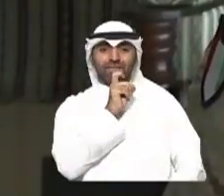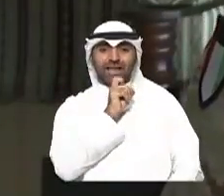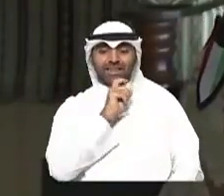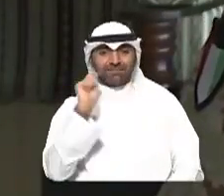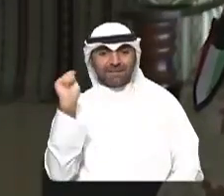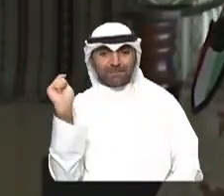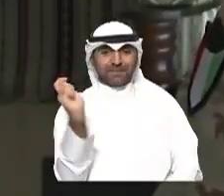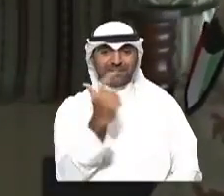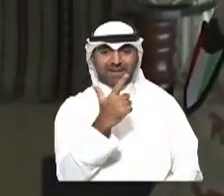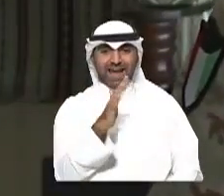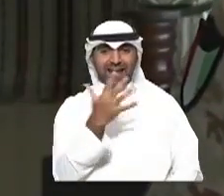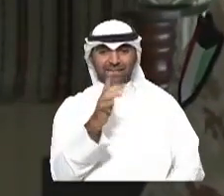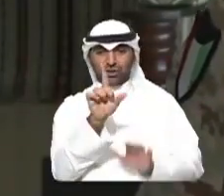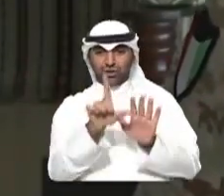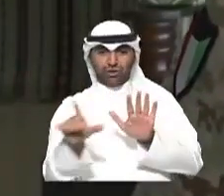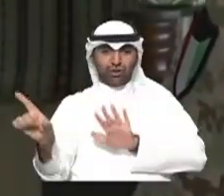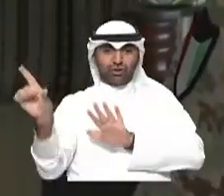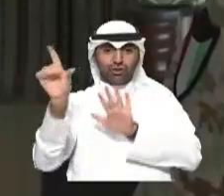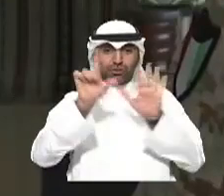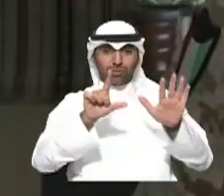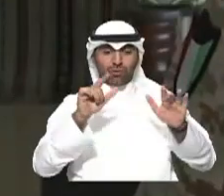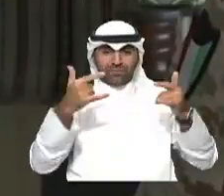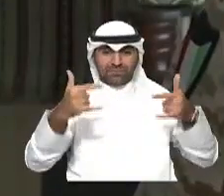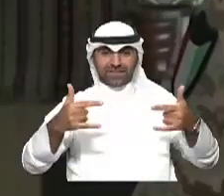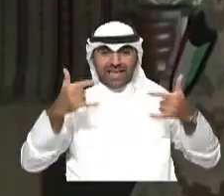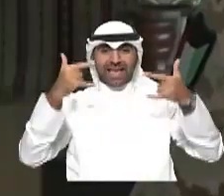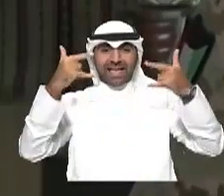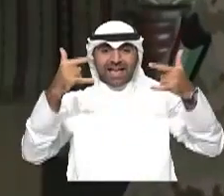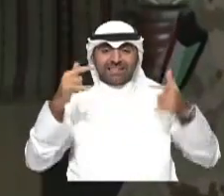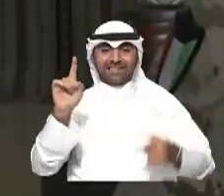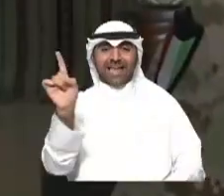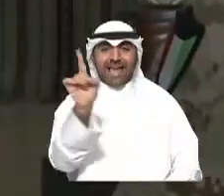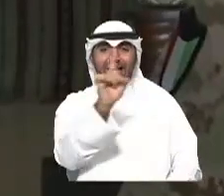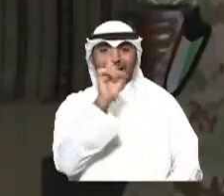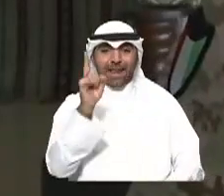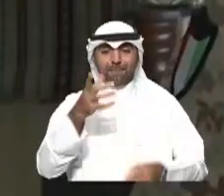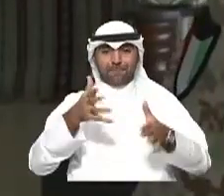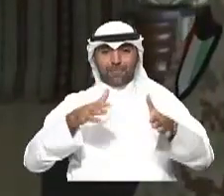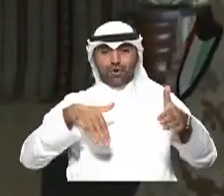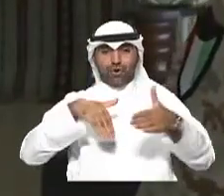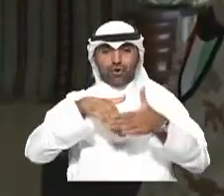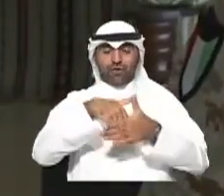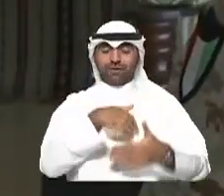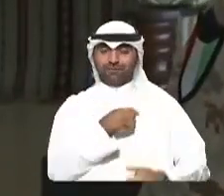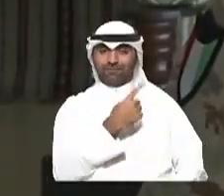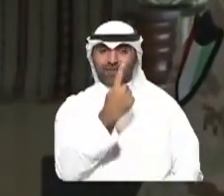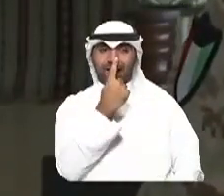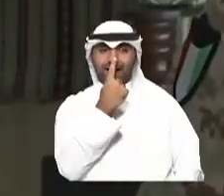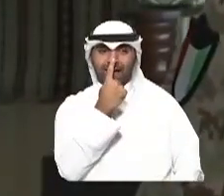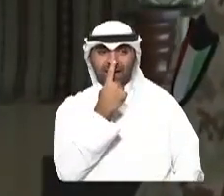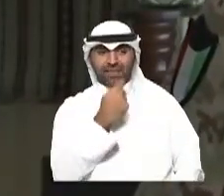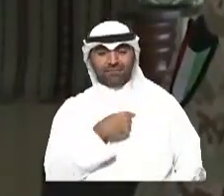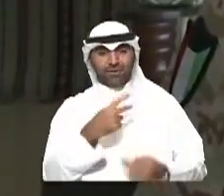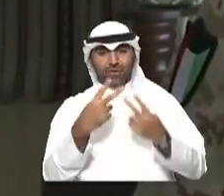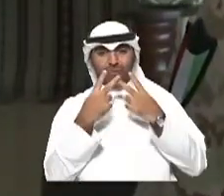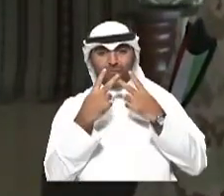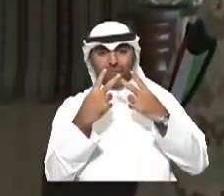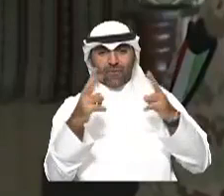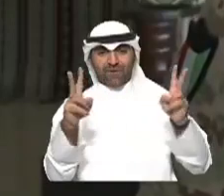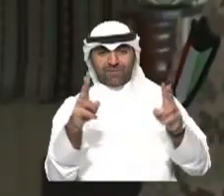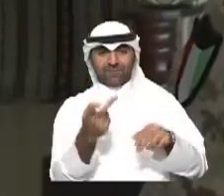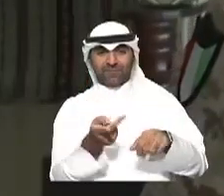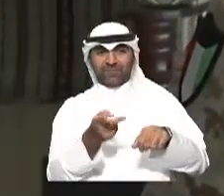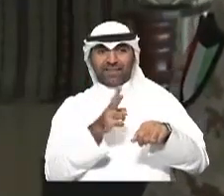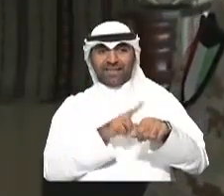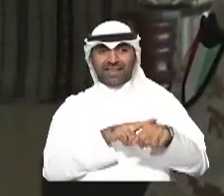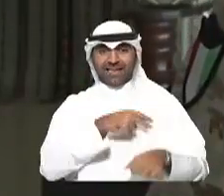لحضورهم ومشاركتهم لكأس العالم. وتم بقوة الجوية الأمانة التنسيق مع الأخوة